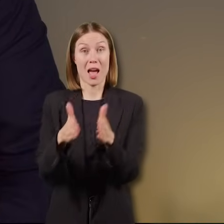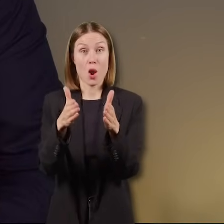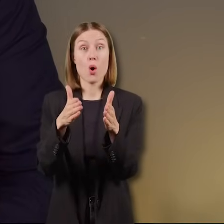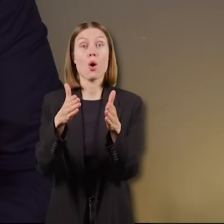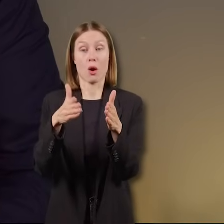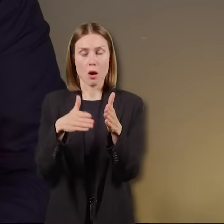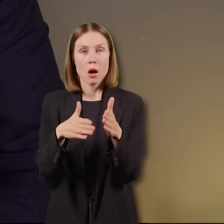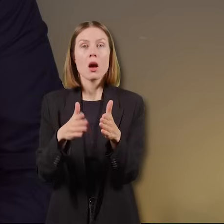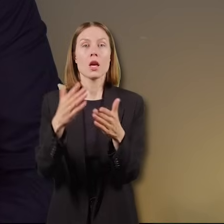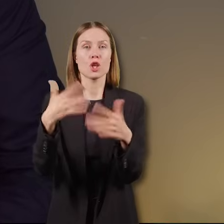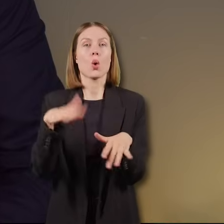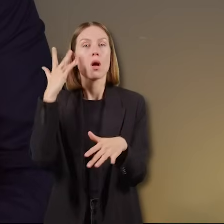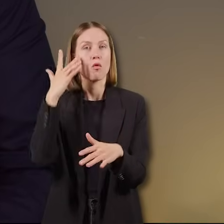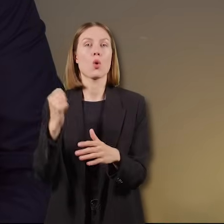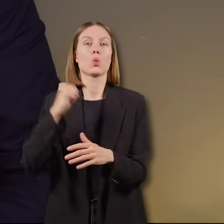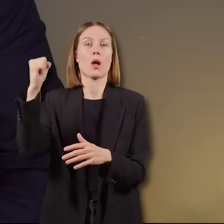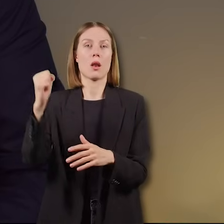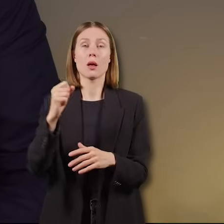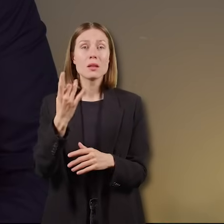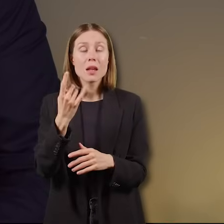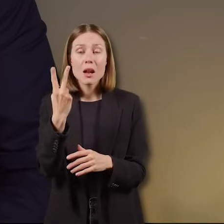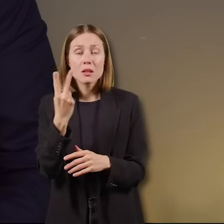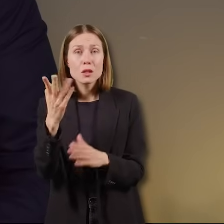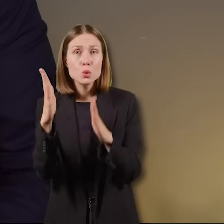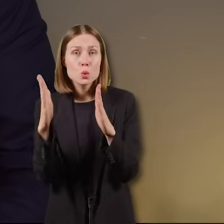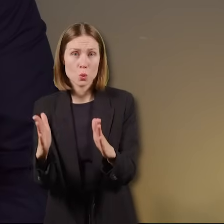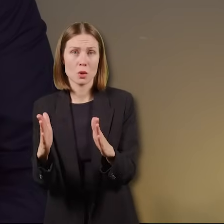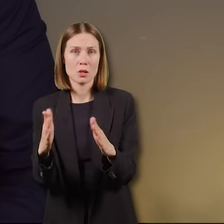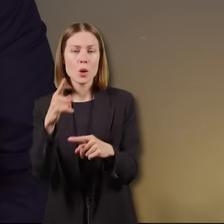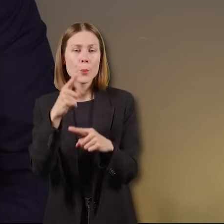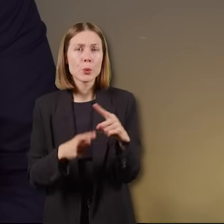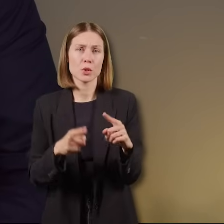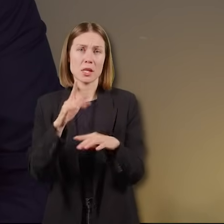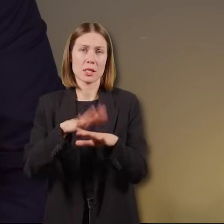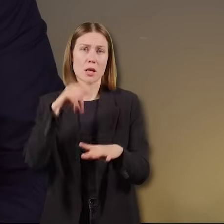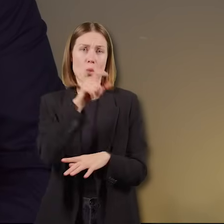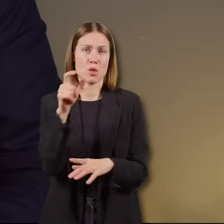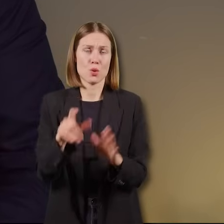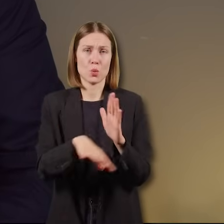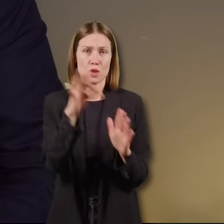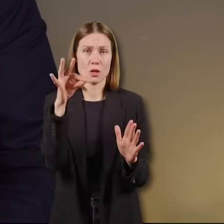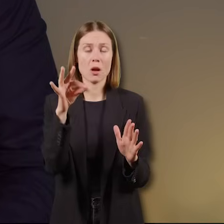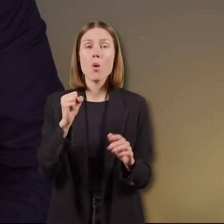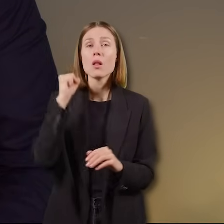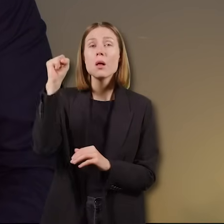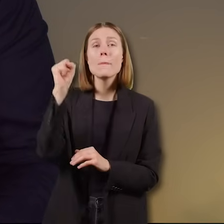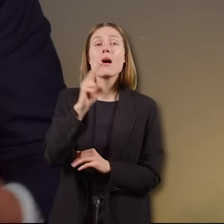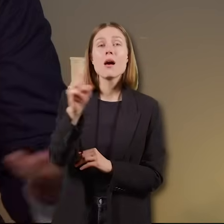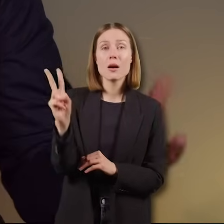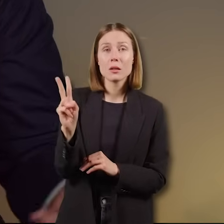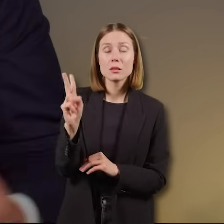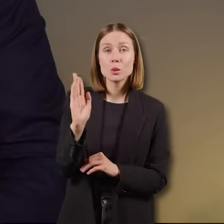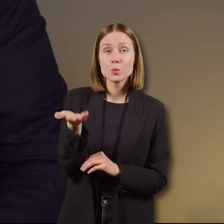nugalėtojas. Iš tikrųjų, dar vyksta antras turas ir tik pusė Seimo narių yra išrinkta. Ir kas jie laimėtojai bus,